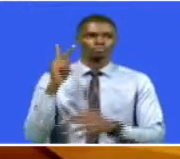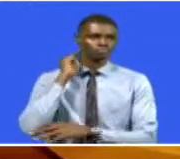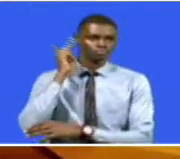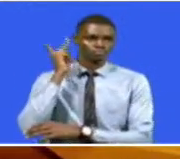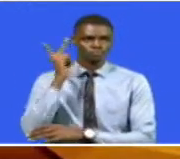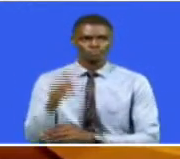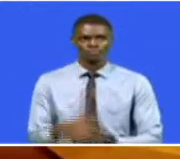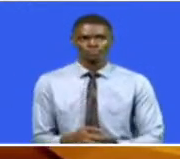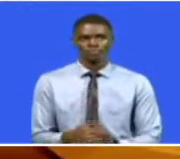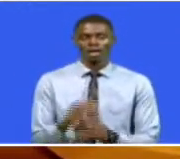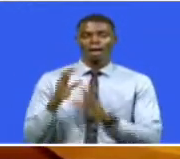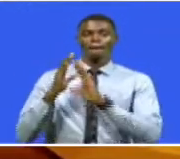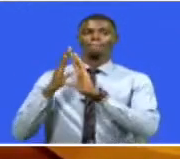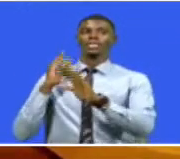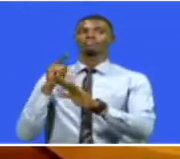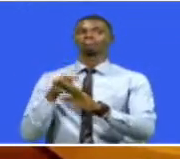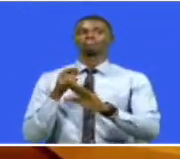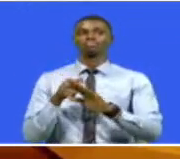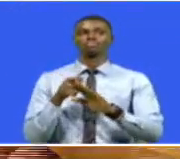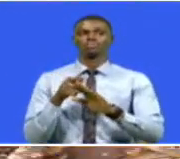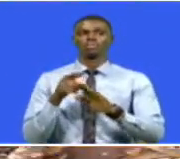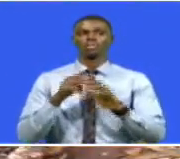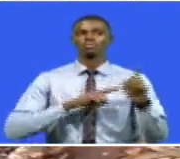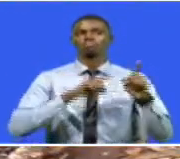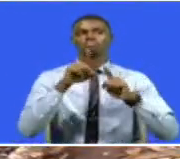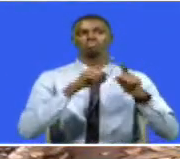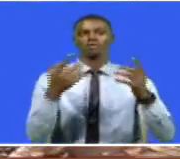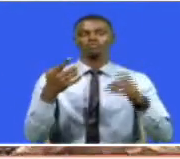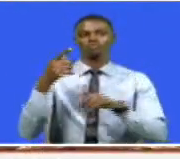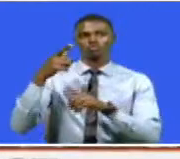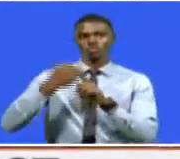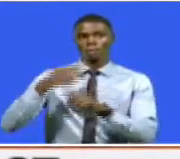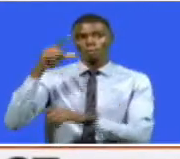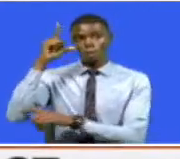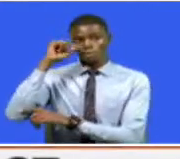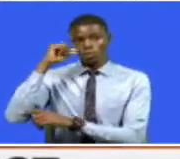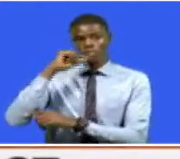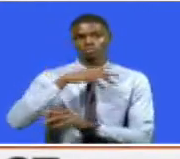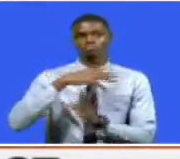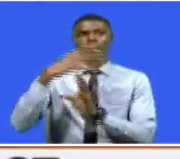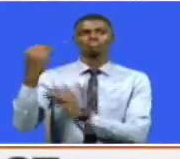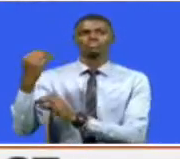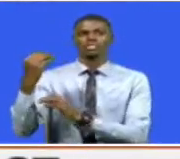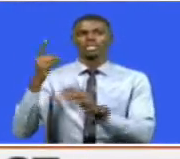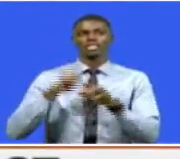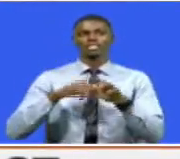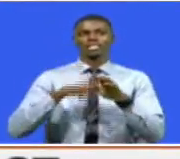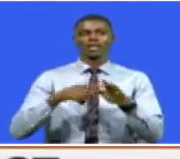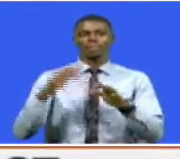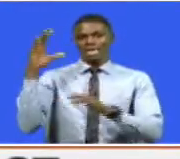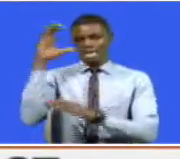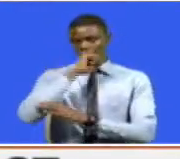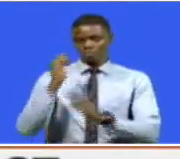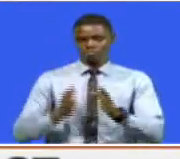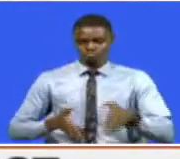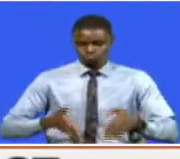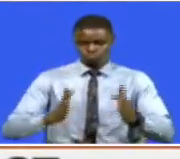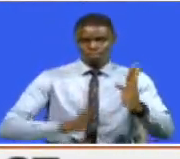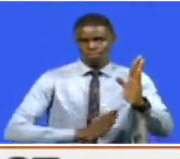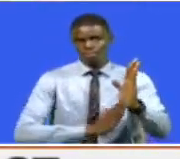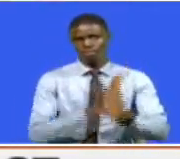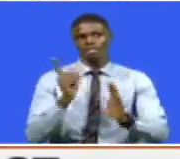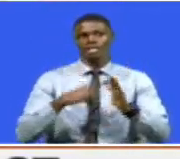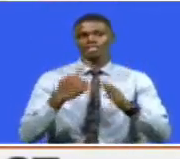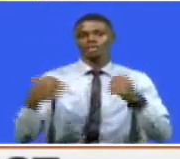wa Kisii. Basi hilo lilikuwa kwenye safari kutoka Mombasa kuelekea Homa Bay lilipokosa mwelekeo eneo la Masosa na